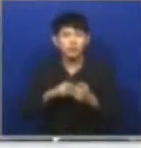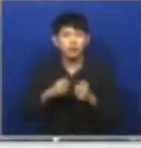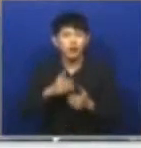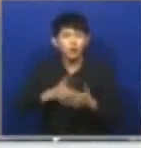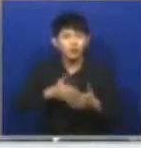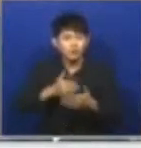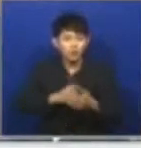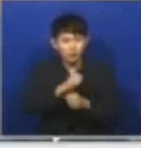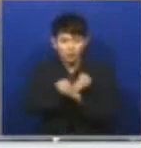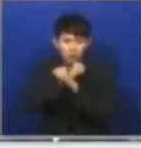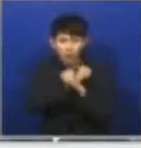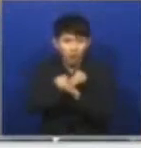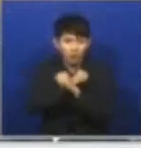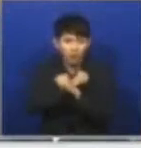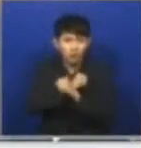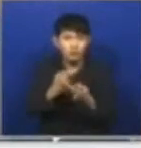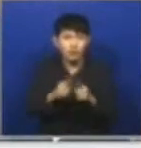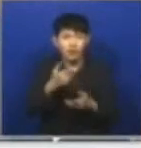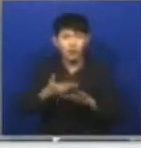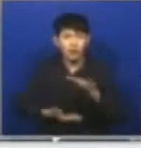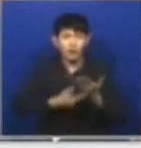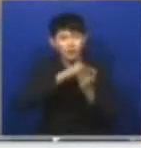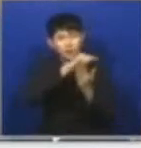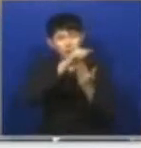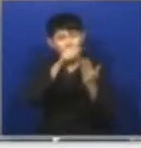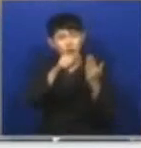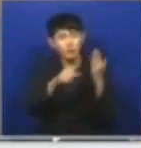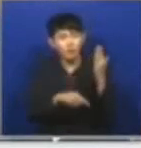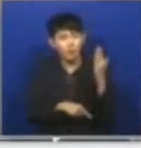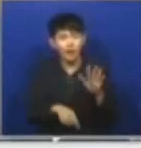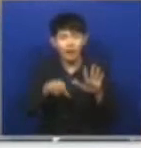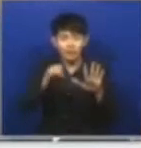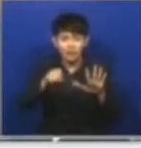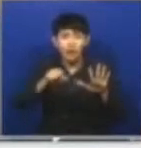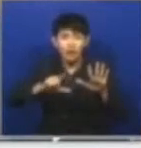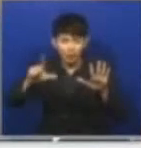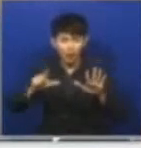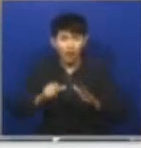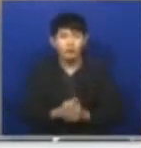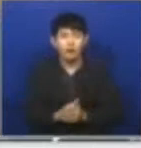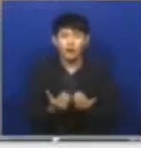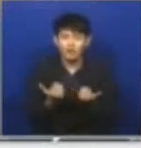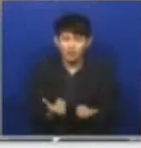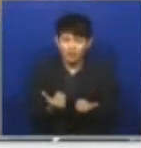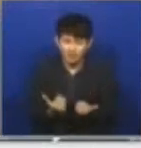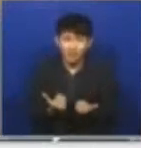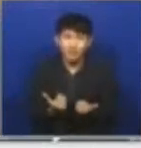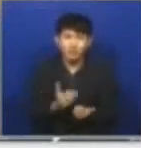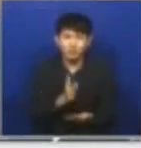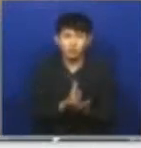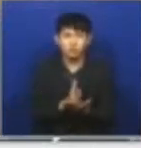ยการค้าชายแดนเป็น500,000ล้านเวลานี้